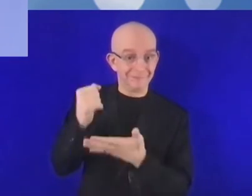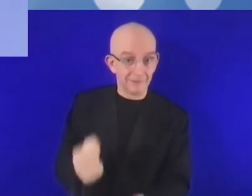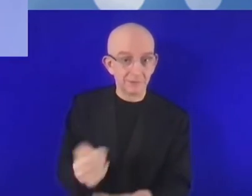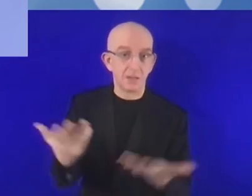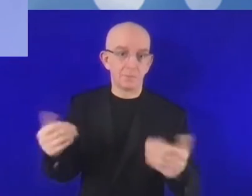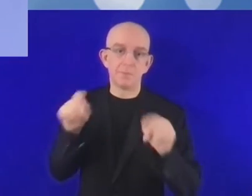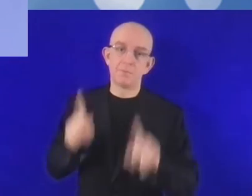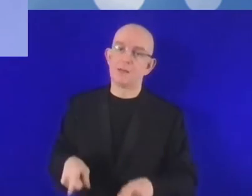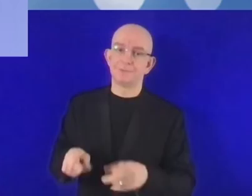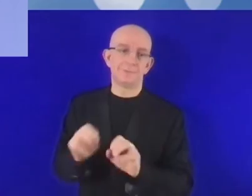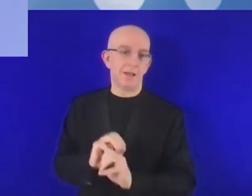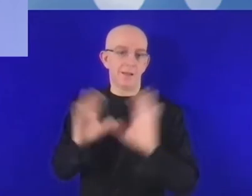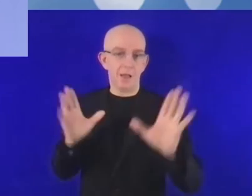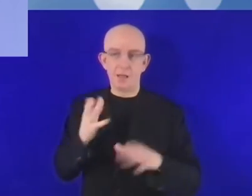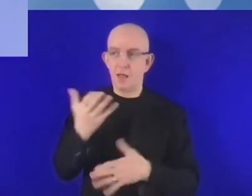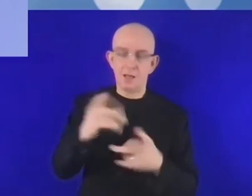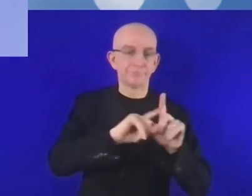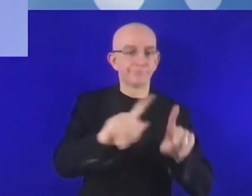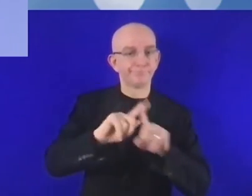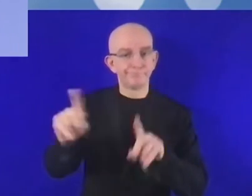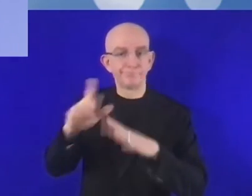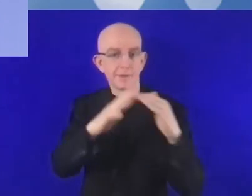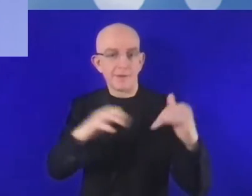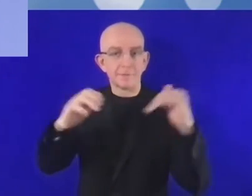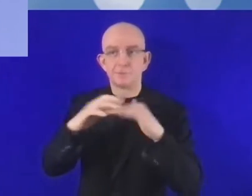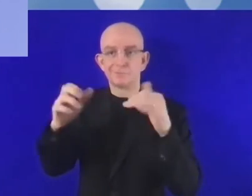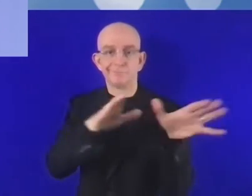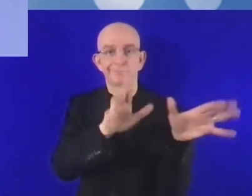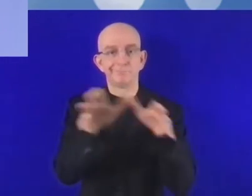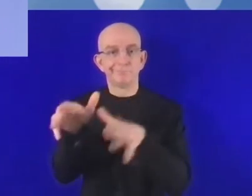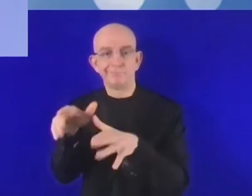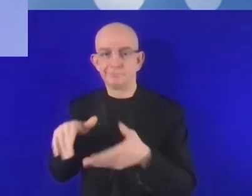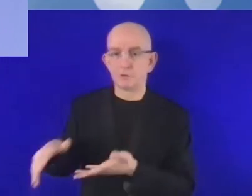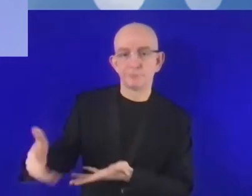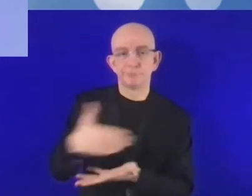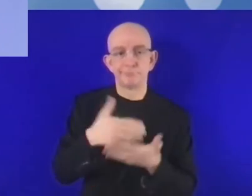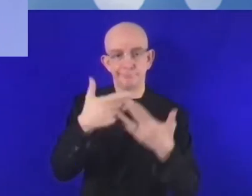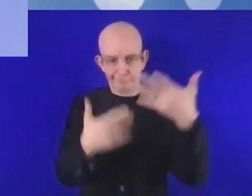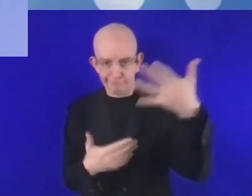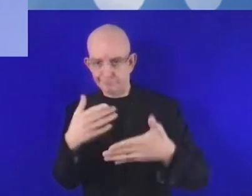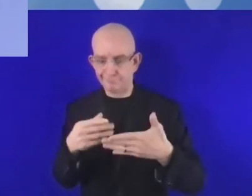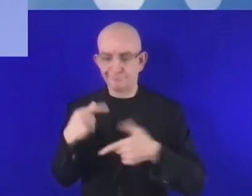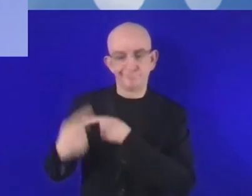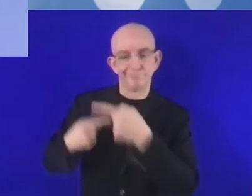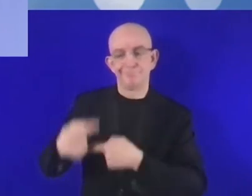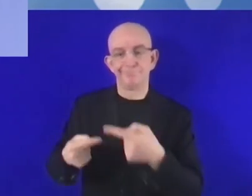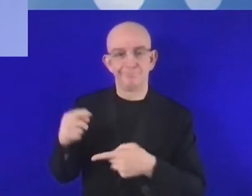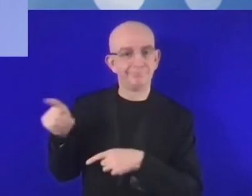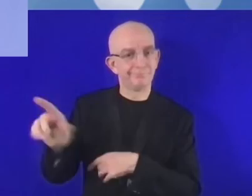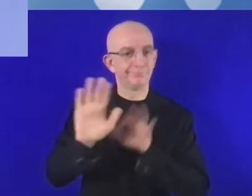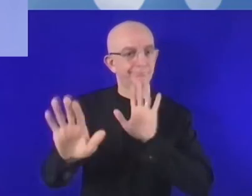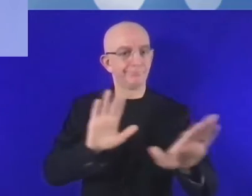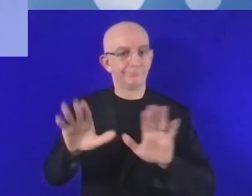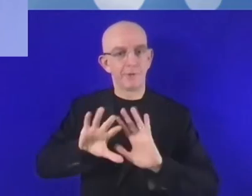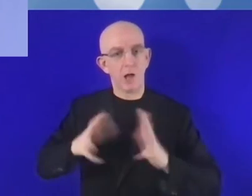весьма прозрачным образом. Очень многие субъекты собирают данные, в